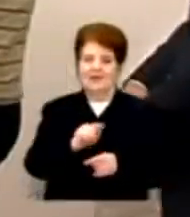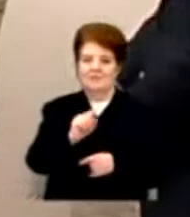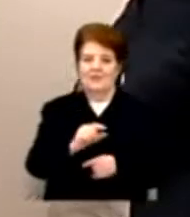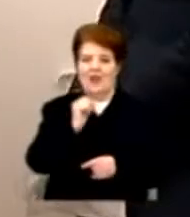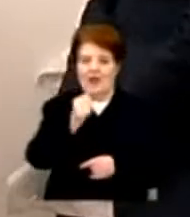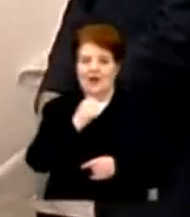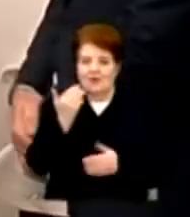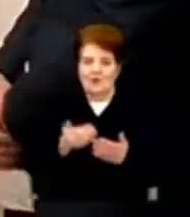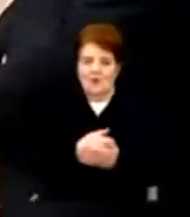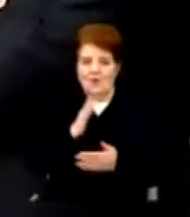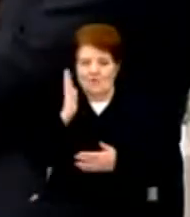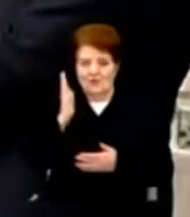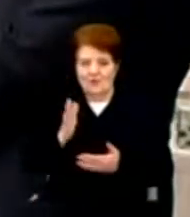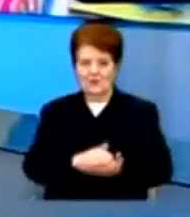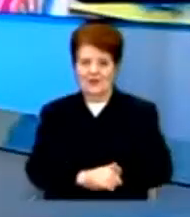roditor.